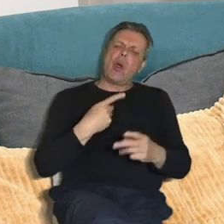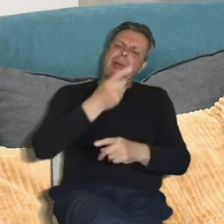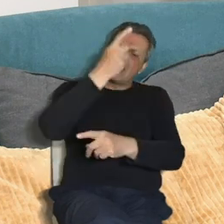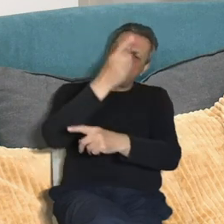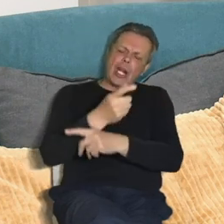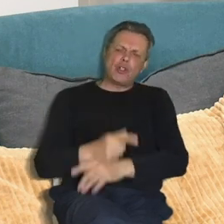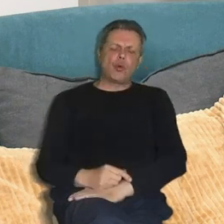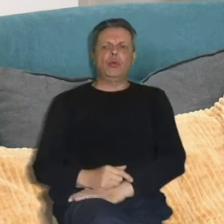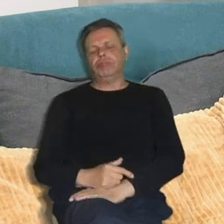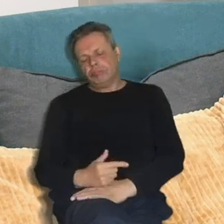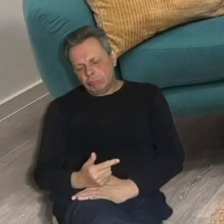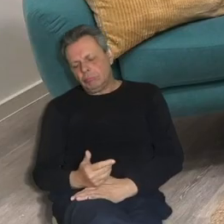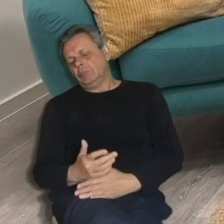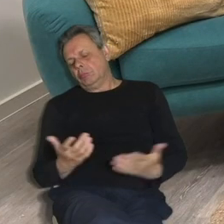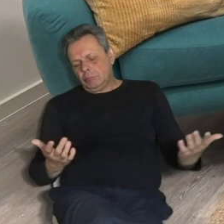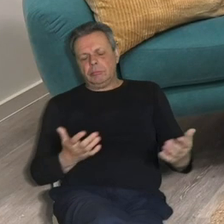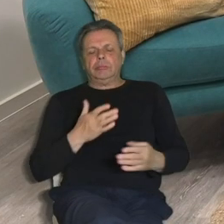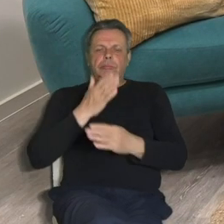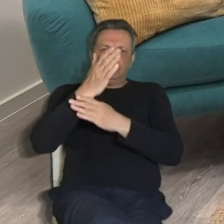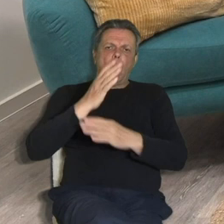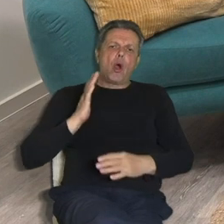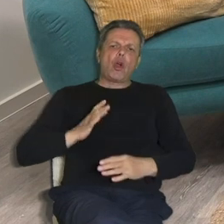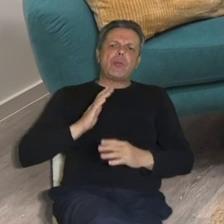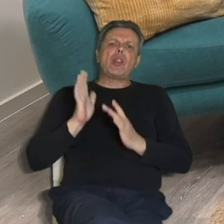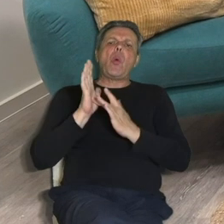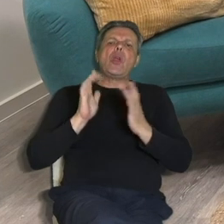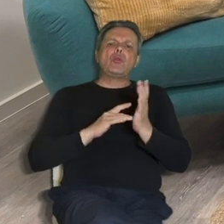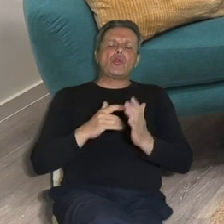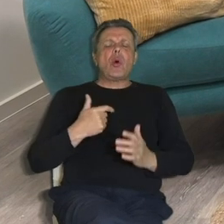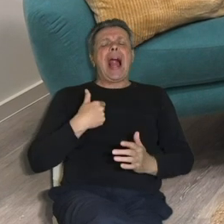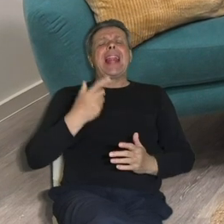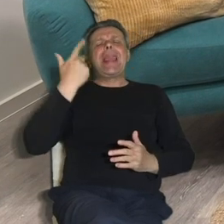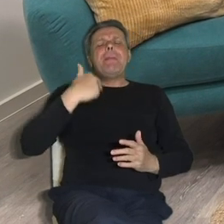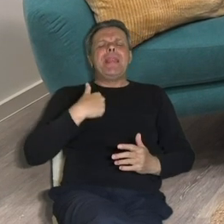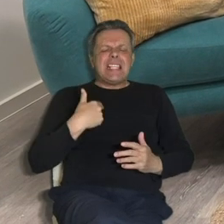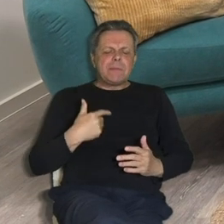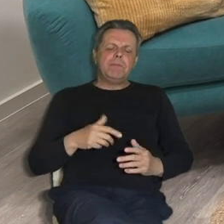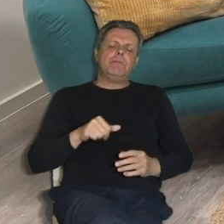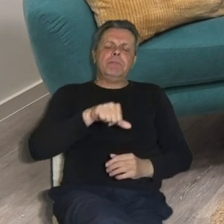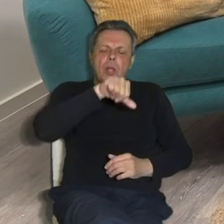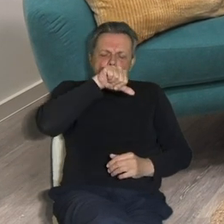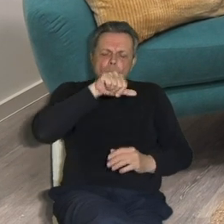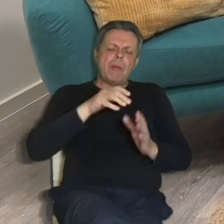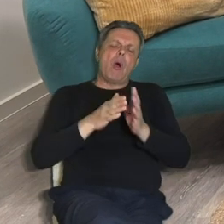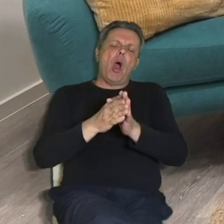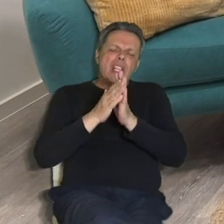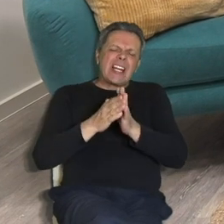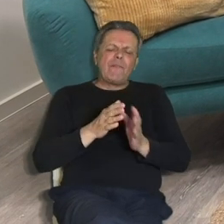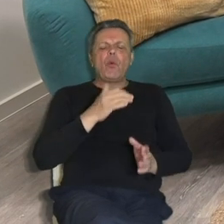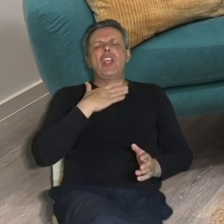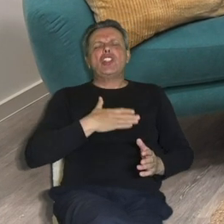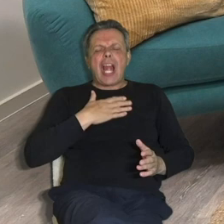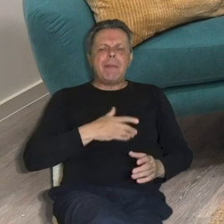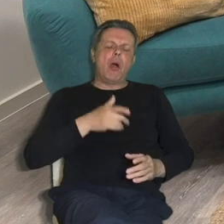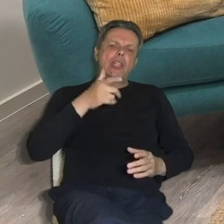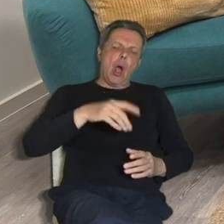određuju po gospodinu Isusu, naravno. Ali evo, mi kao Franjevci smo na osobit način, ljubimo crkvu i želimo da crkva u prvom